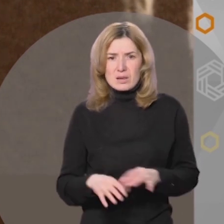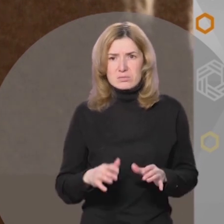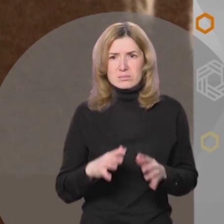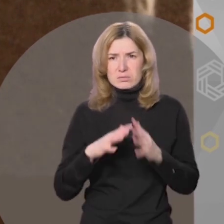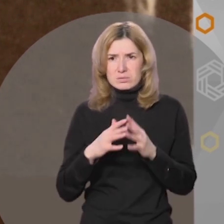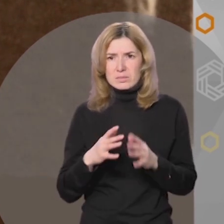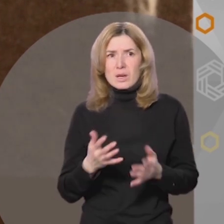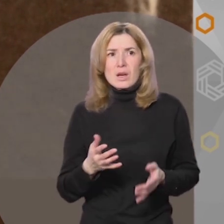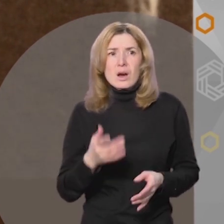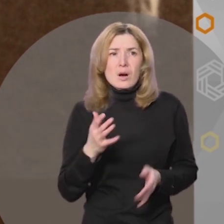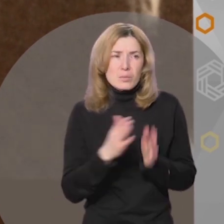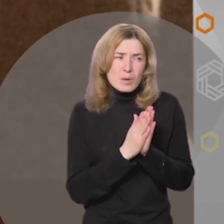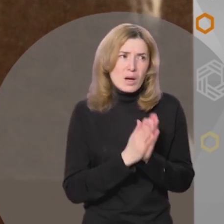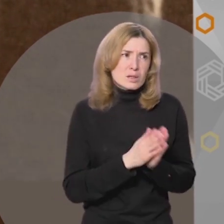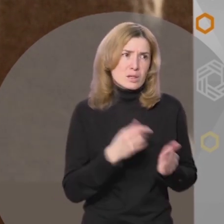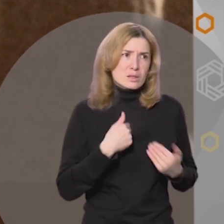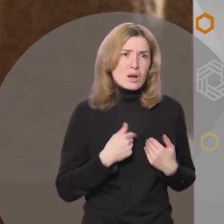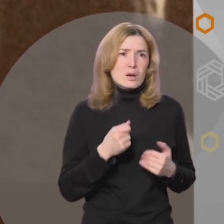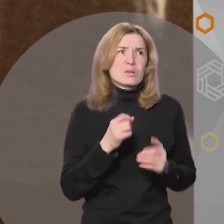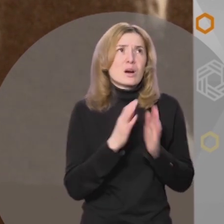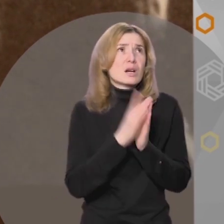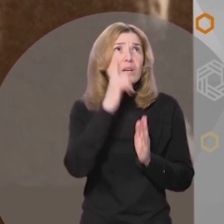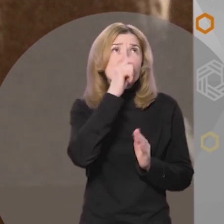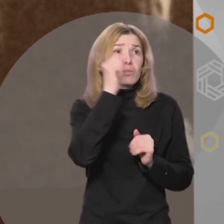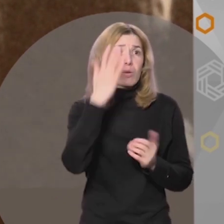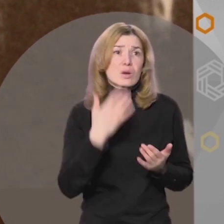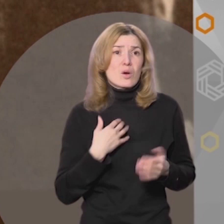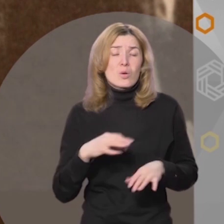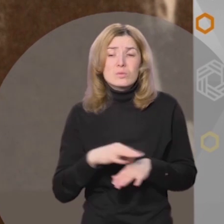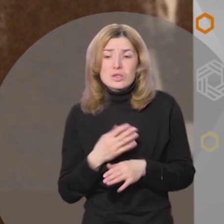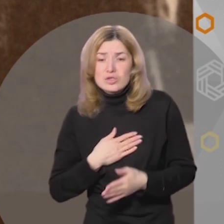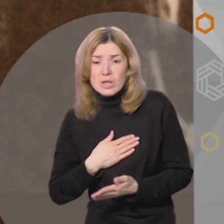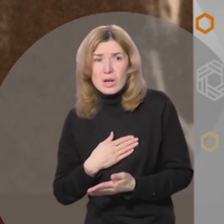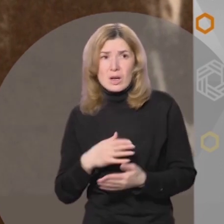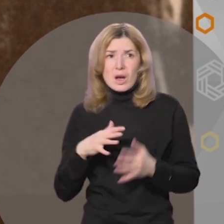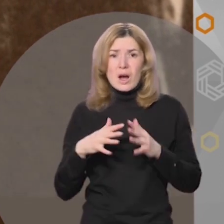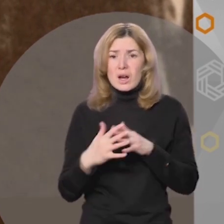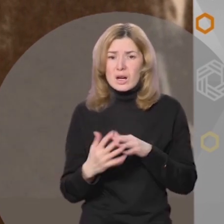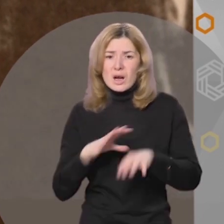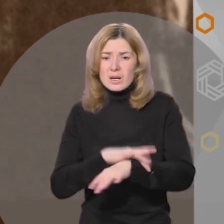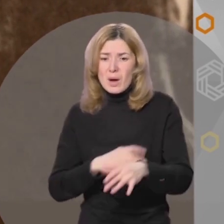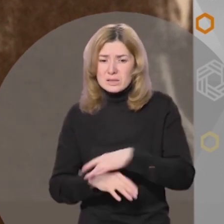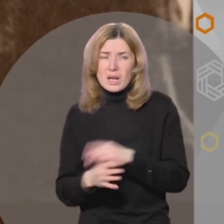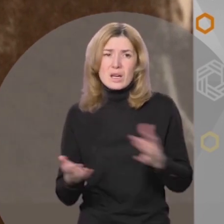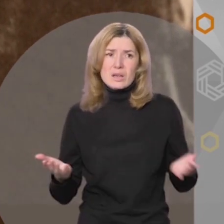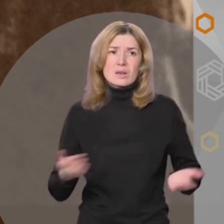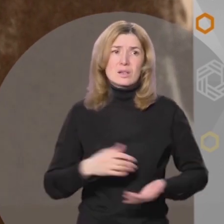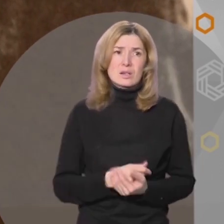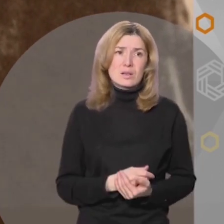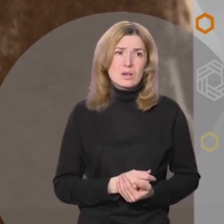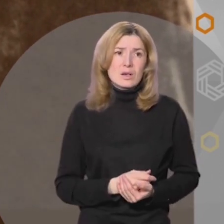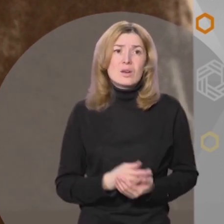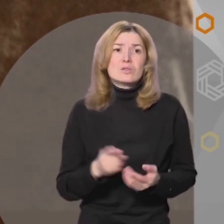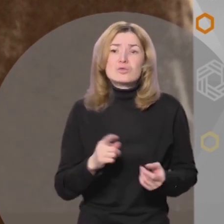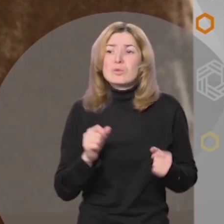не оставь, батюшка, помоги Христа ради. Жена у меня есть, крепостная она, у помещика. Ну